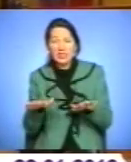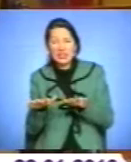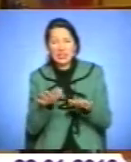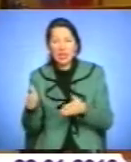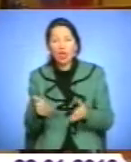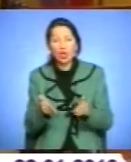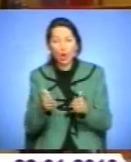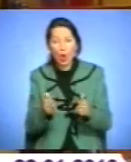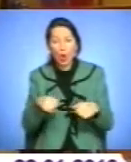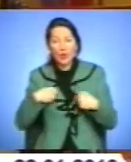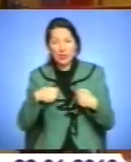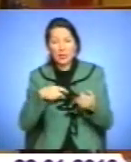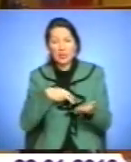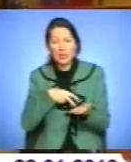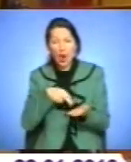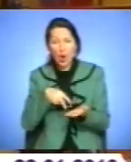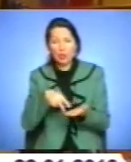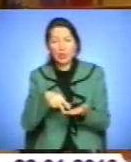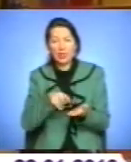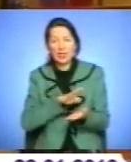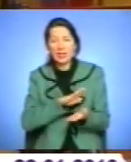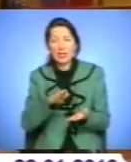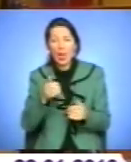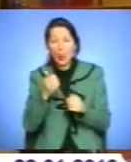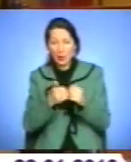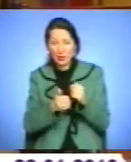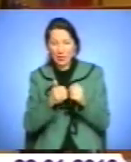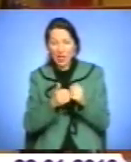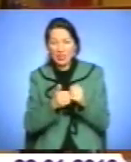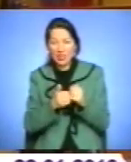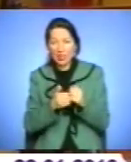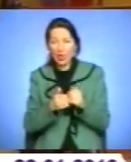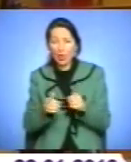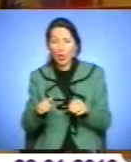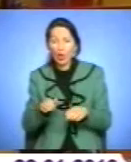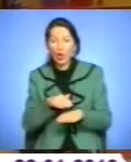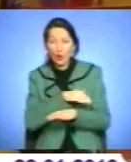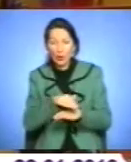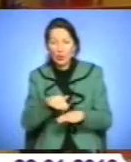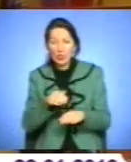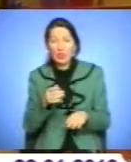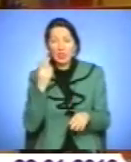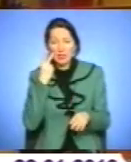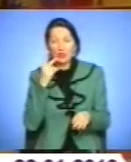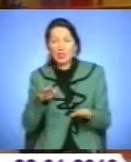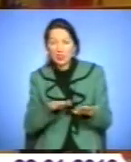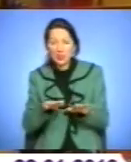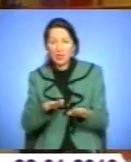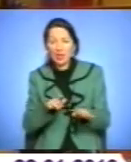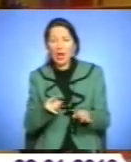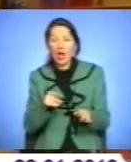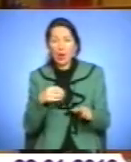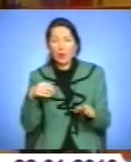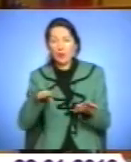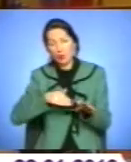дорозі. Старайтеся ходити не посередині тротуару, який завжди слизькіший, а по непритоптаному снігу. І